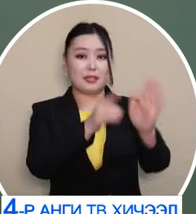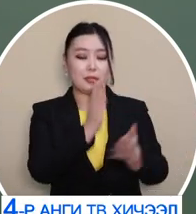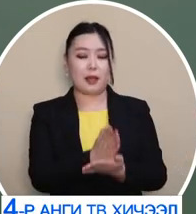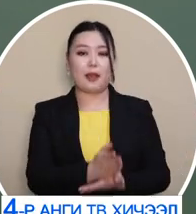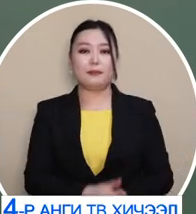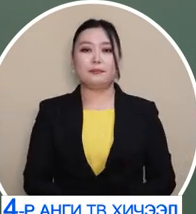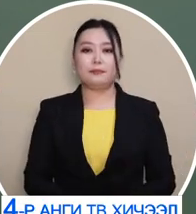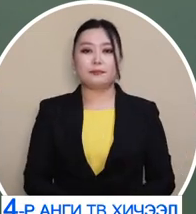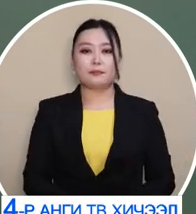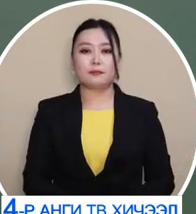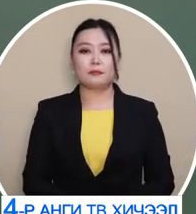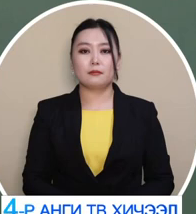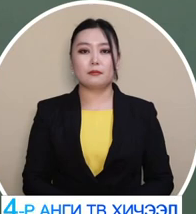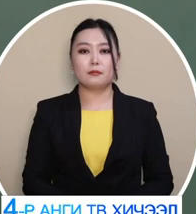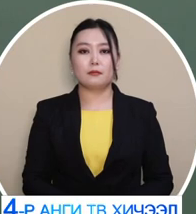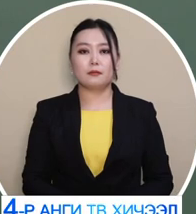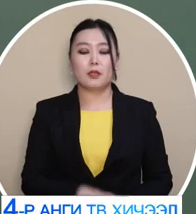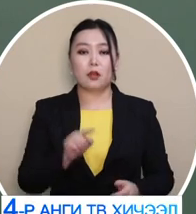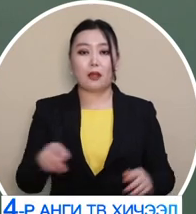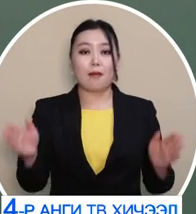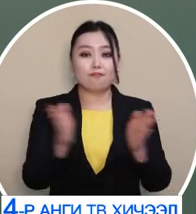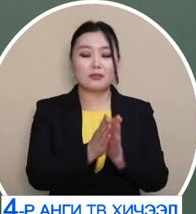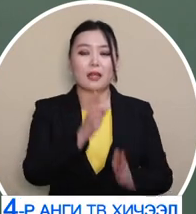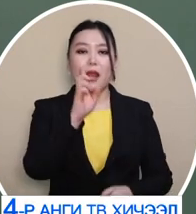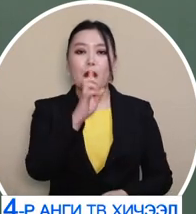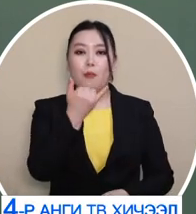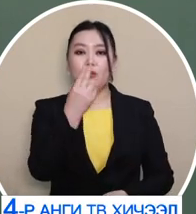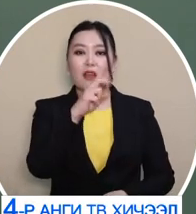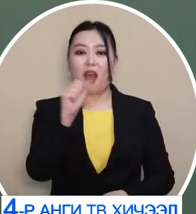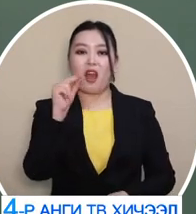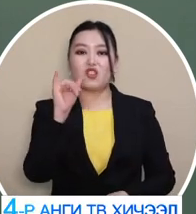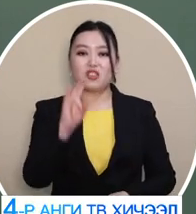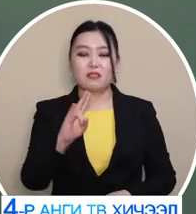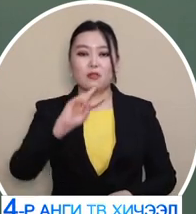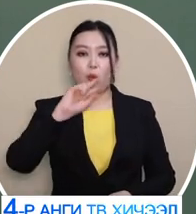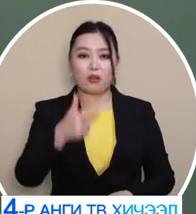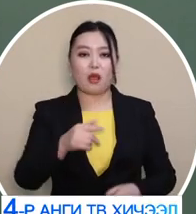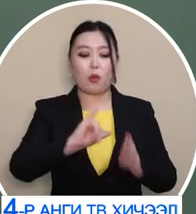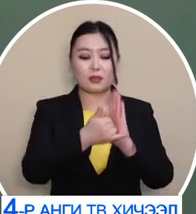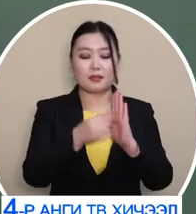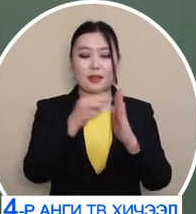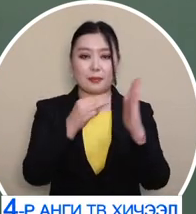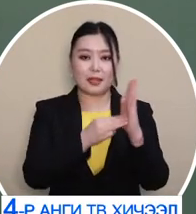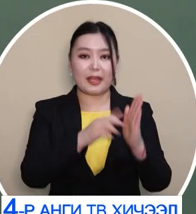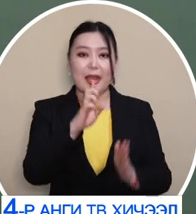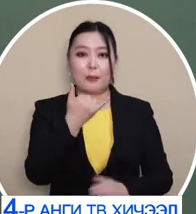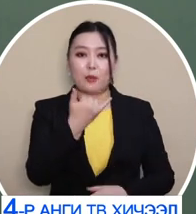юм санааг илэрхийлж байна. За одоо хамтдаа будаачин гэсэн үгийнхаа утгыг тайлбарлая. За будаа.